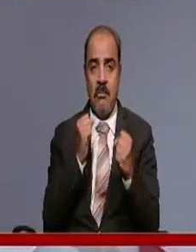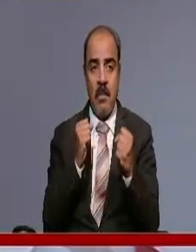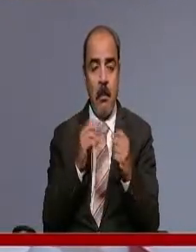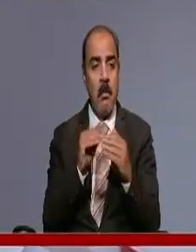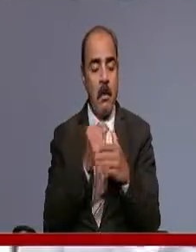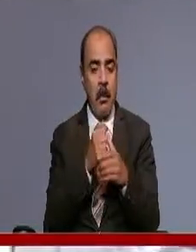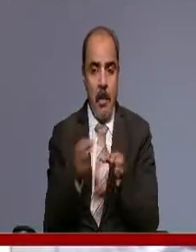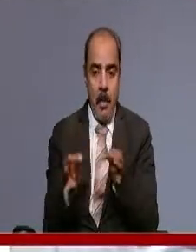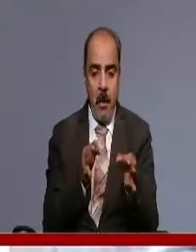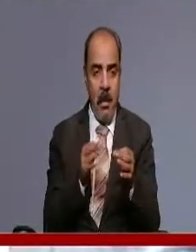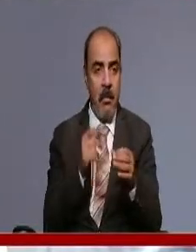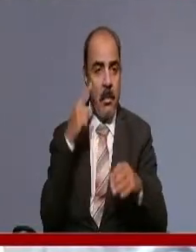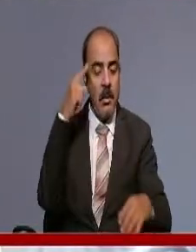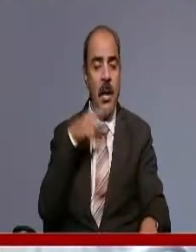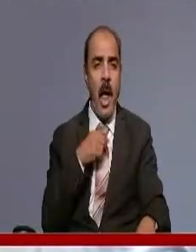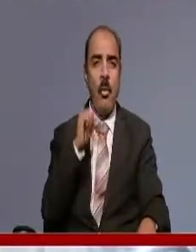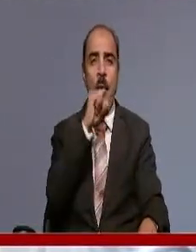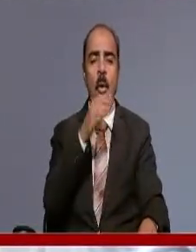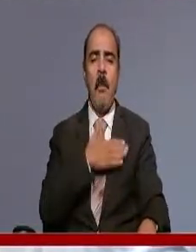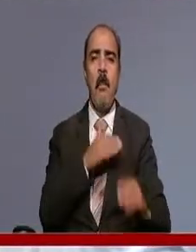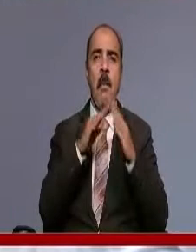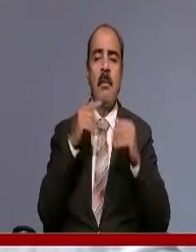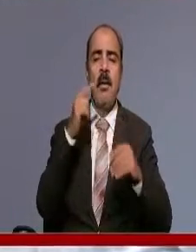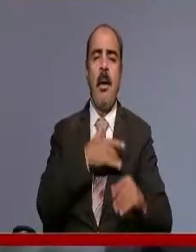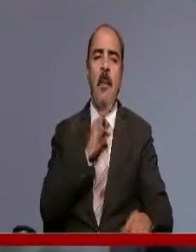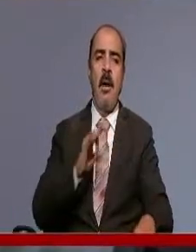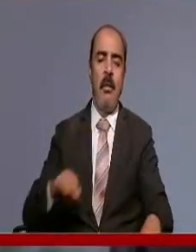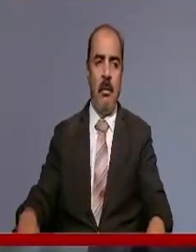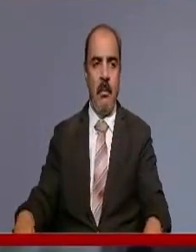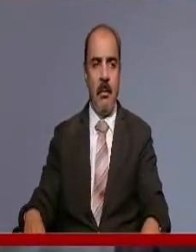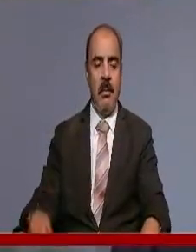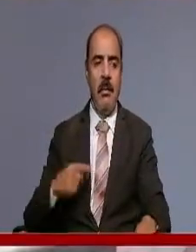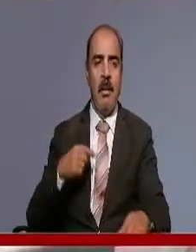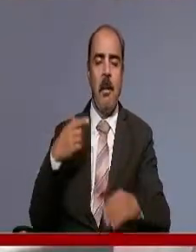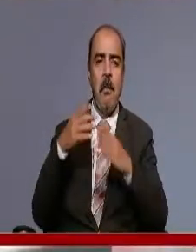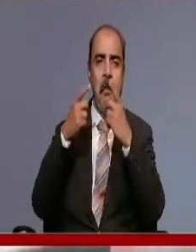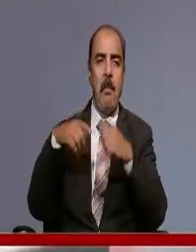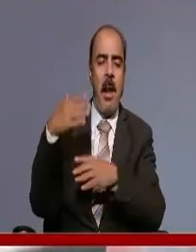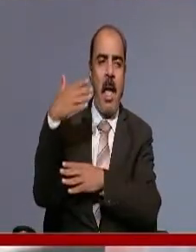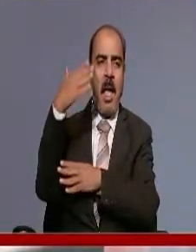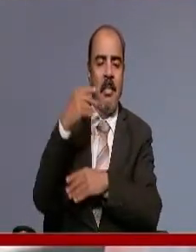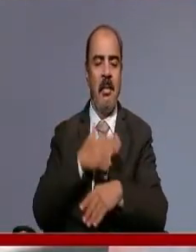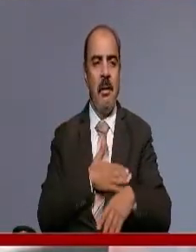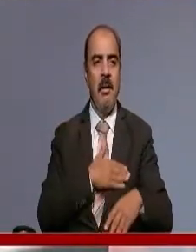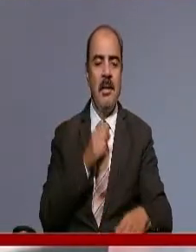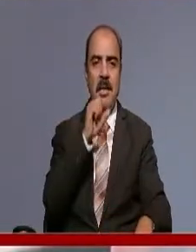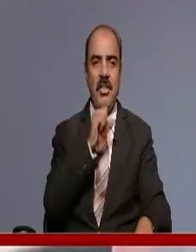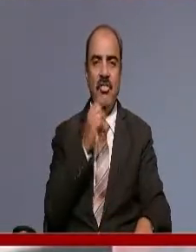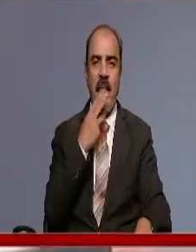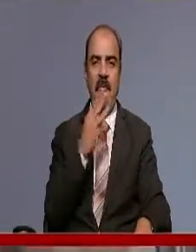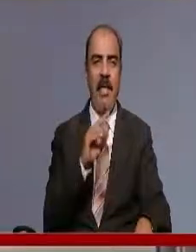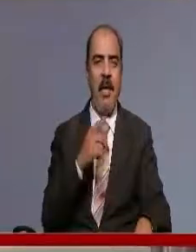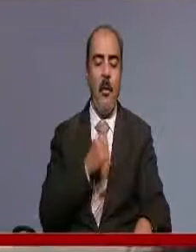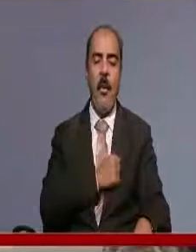بتوفر من احتياجاتها. ايه الاغنيه الوطنيه اللي بتسمعيها بتاثر فيك؟ يا بلادي يا بلاد يا بلادي يا احلى البلاد يا